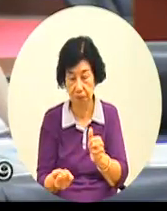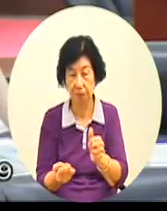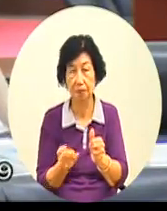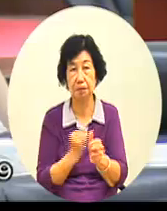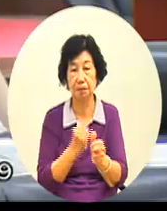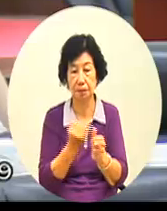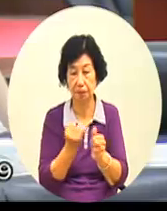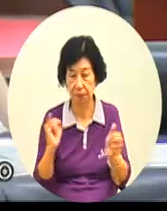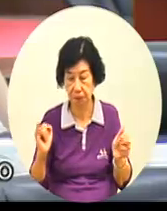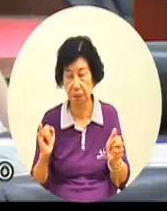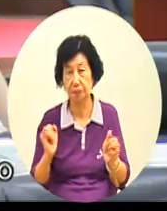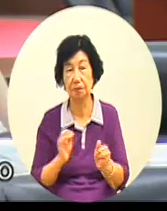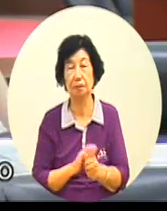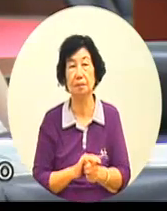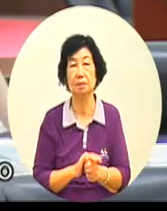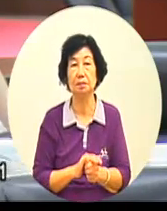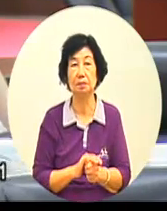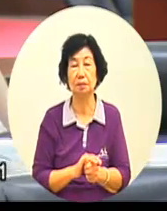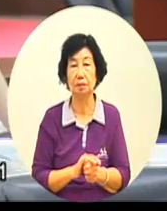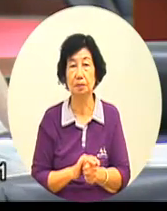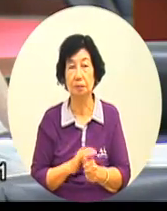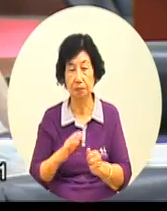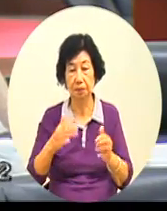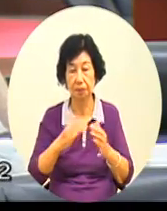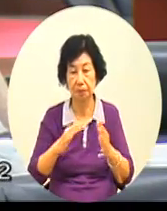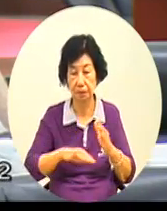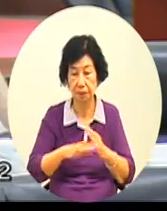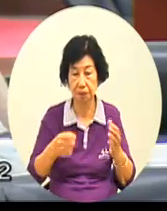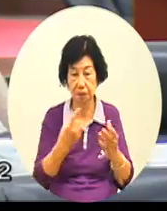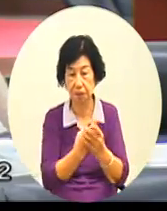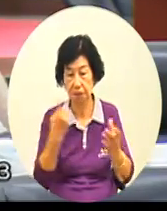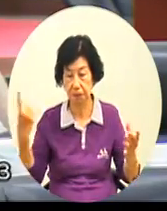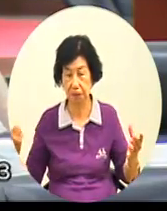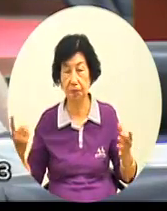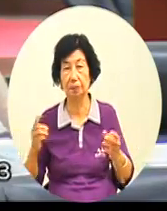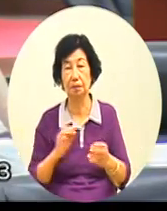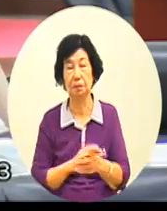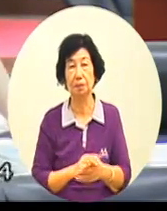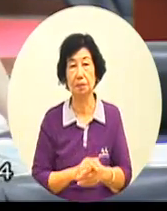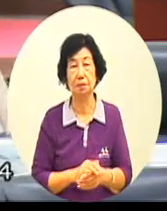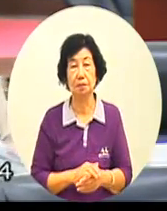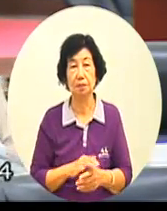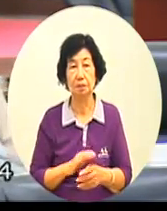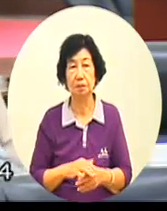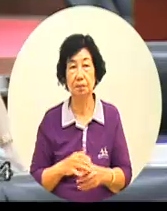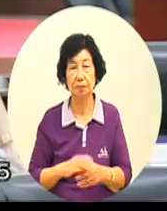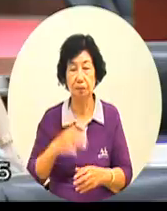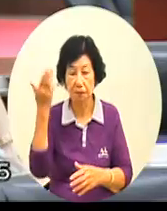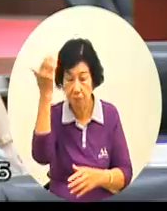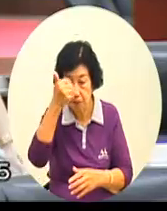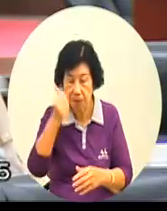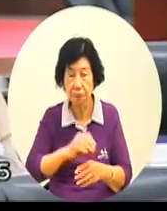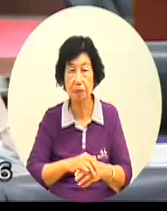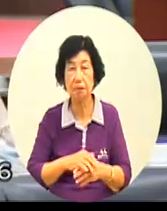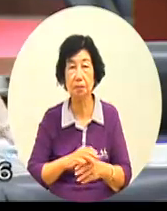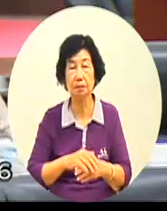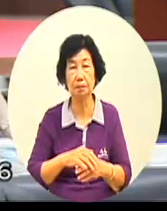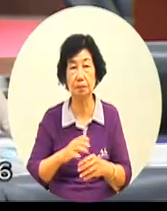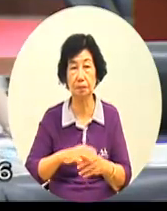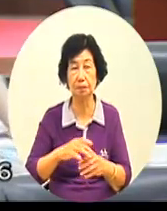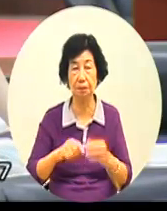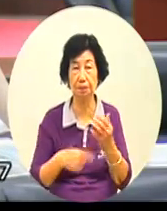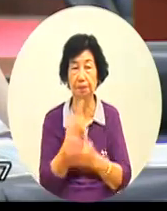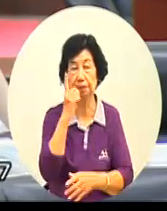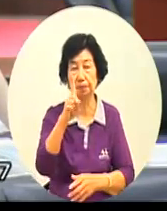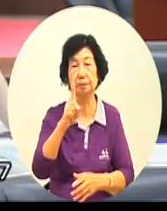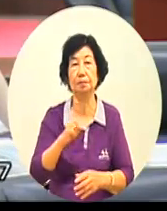他跟家庭已经是疏离的，好，所以他到老的时候呢，只剩下他孤单的一个人。好，那另